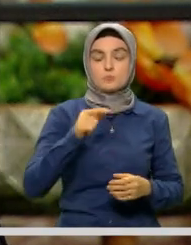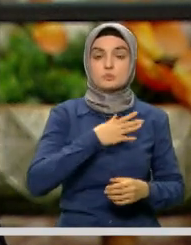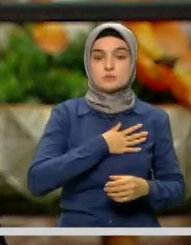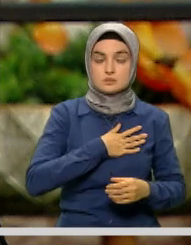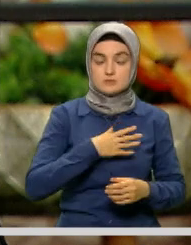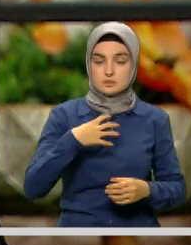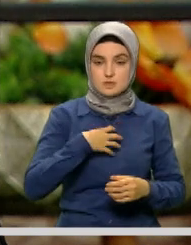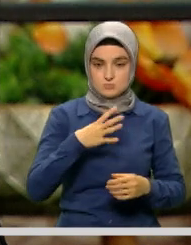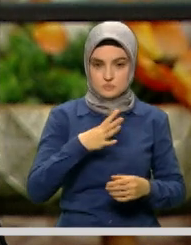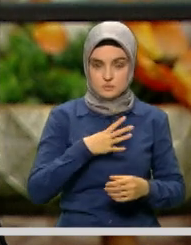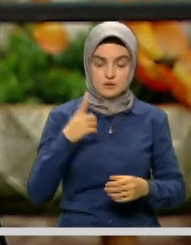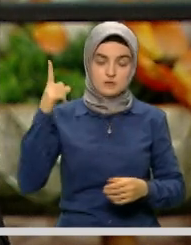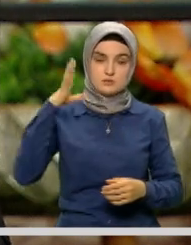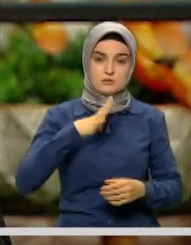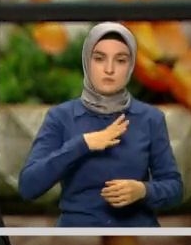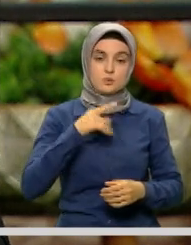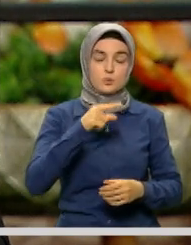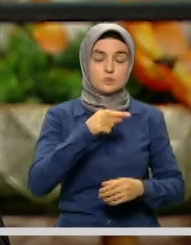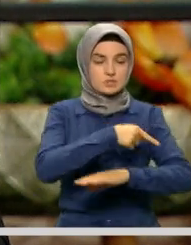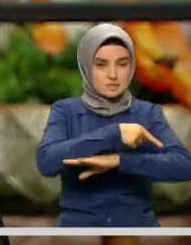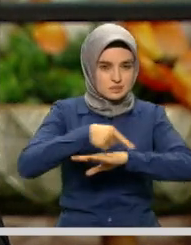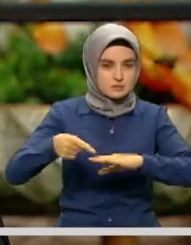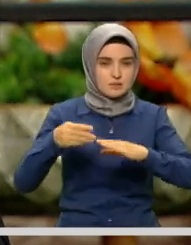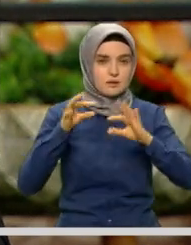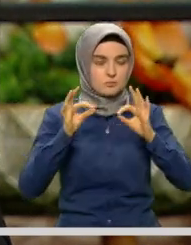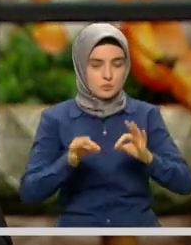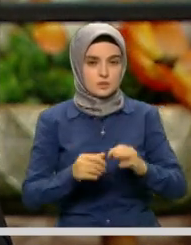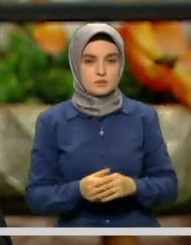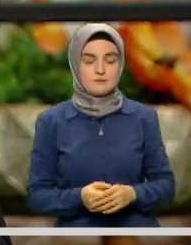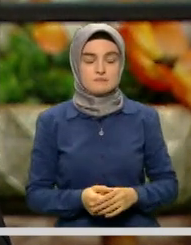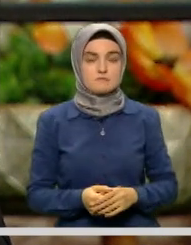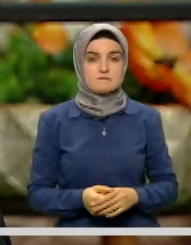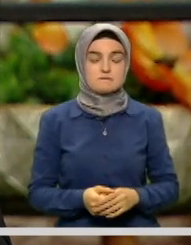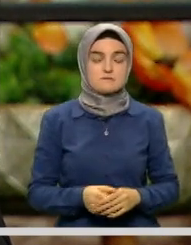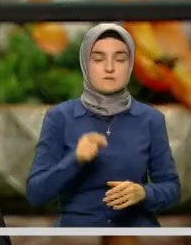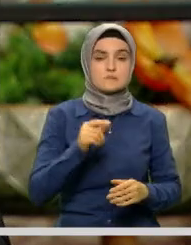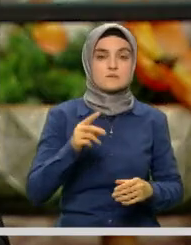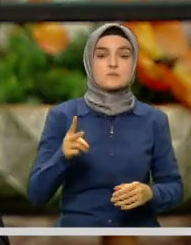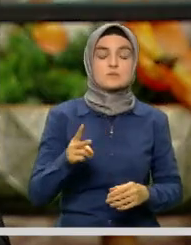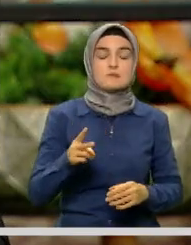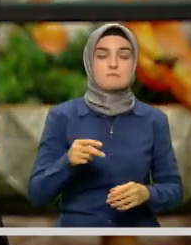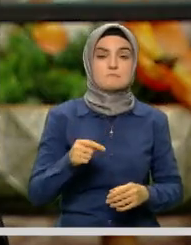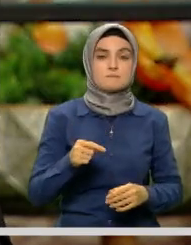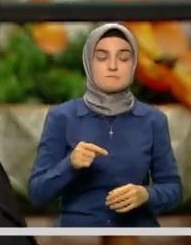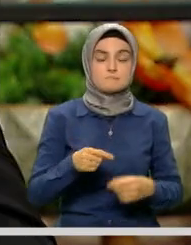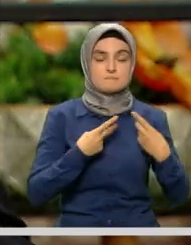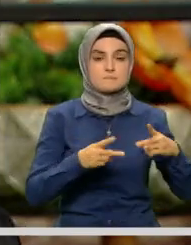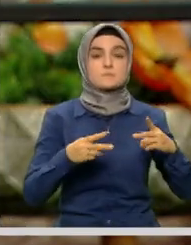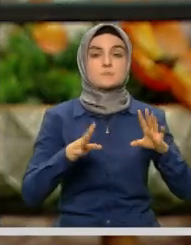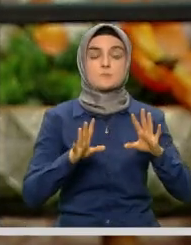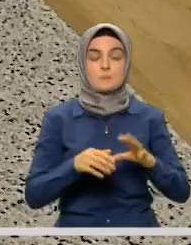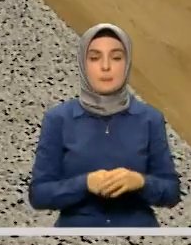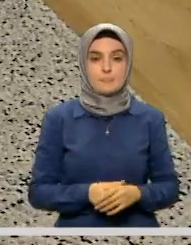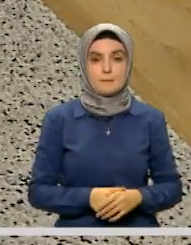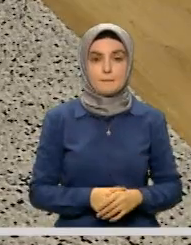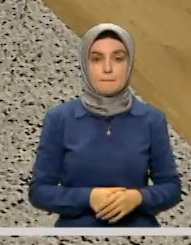var. Allah var. Yani onun sınırına girdiğimiz zaman bir şekilde o affı olmuyor işte. Nuh Aleyhisselam'ınki de öyle. Oraya